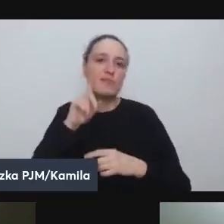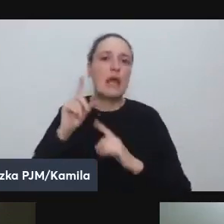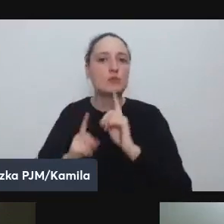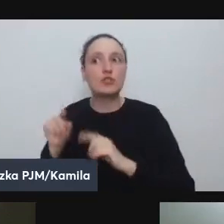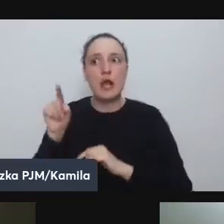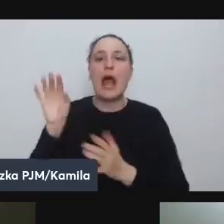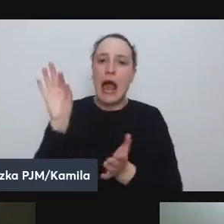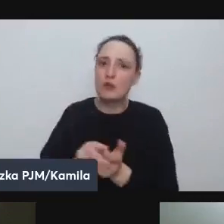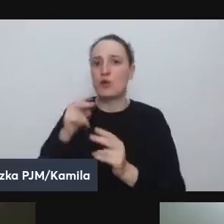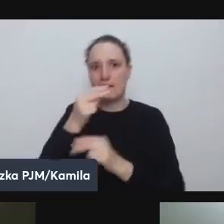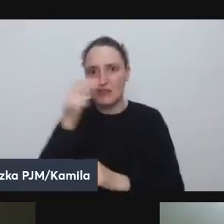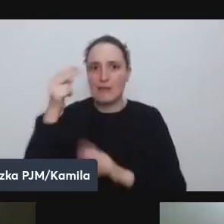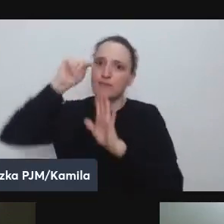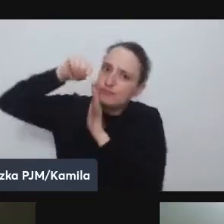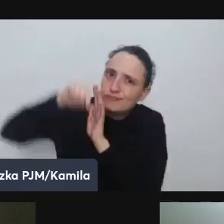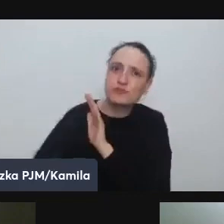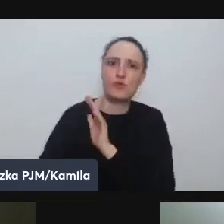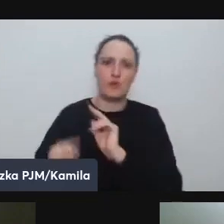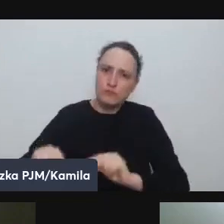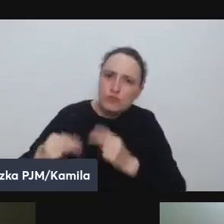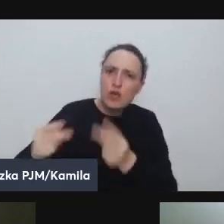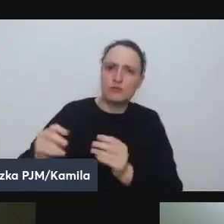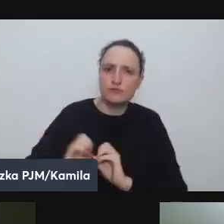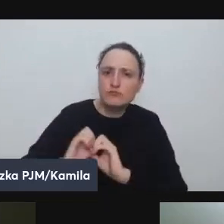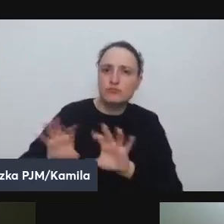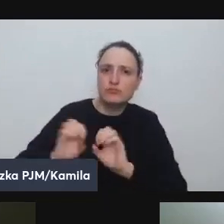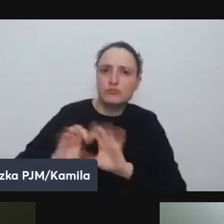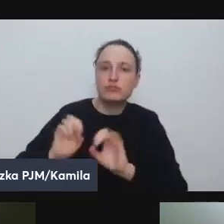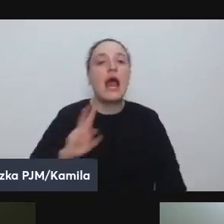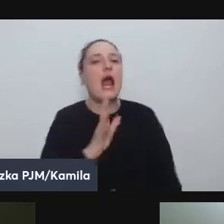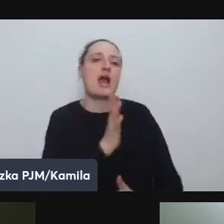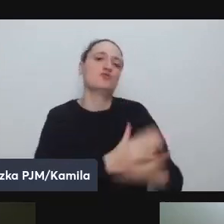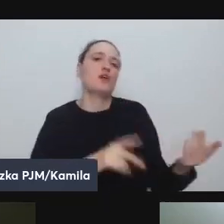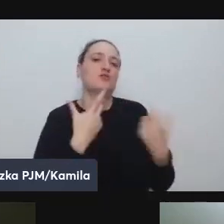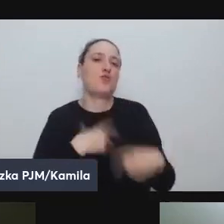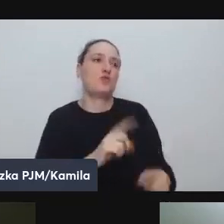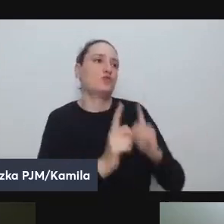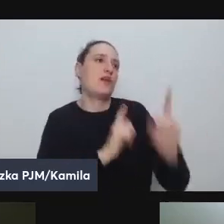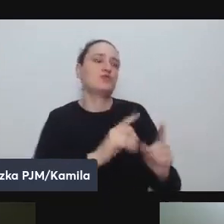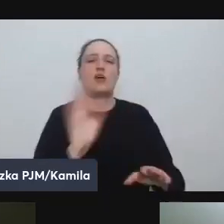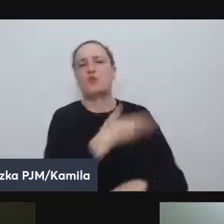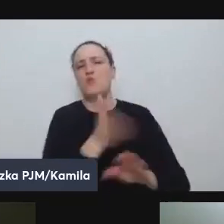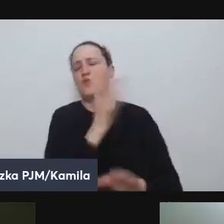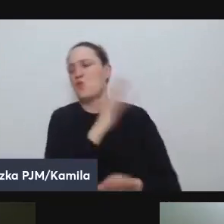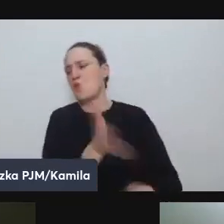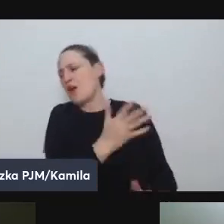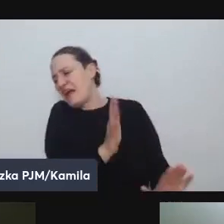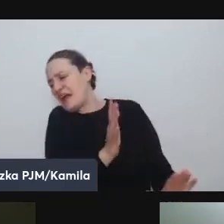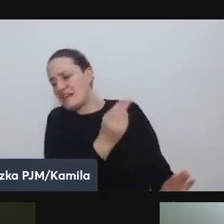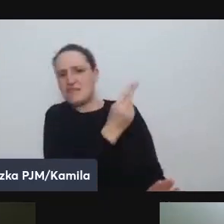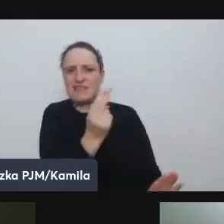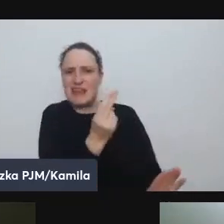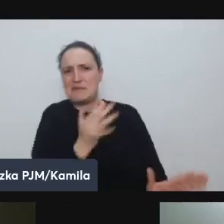na ten temat, bo uważają, że to jest ważne, a są nauczyciele, nauczycielki, którzy przelatują ten temat jak najszybciej, bo jakoś jest im